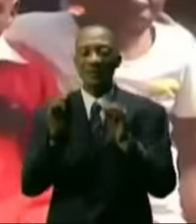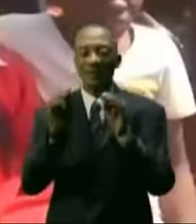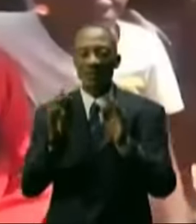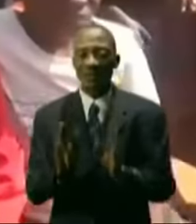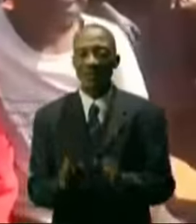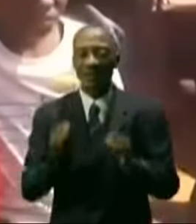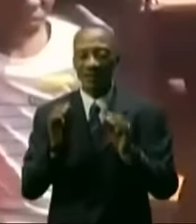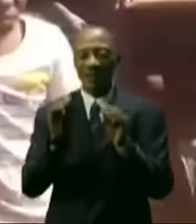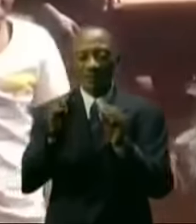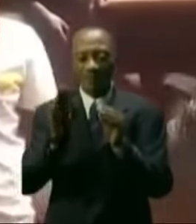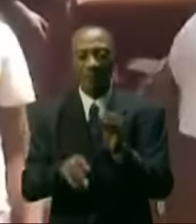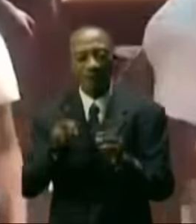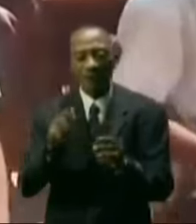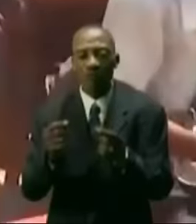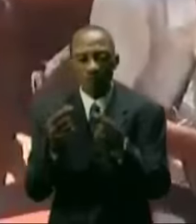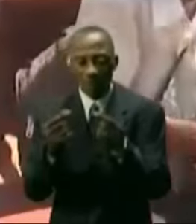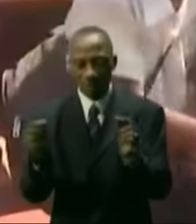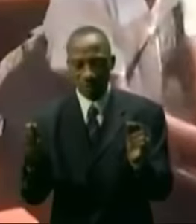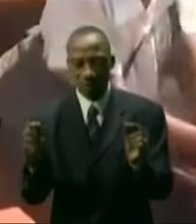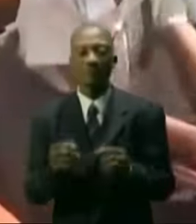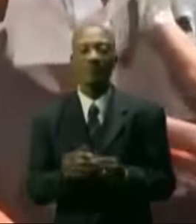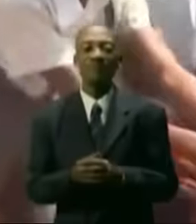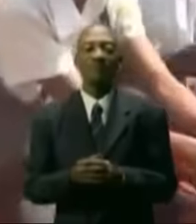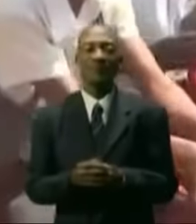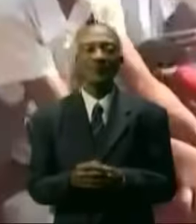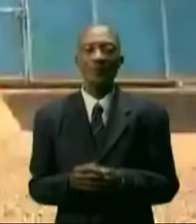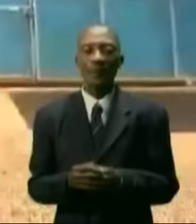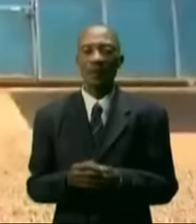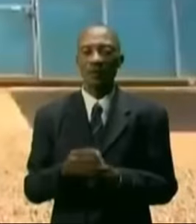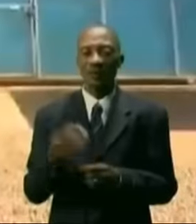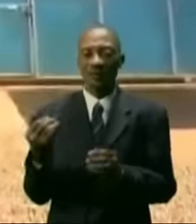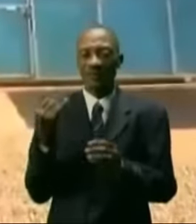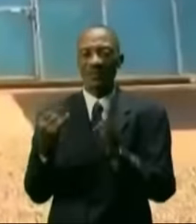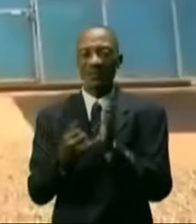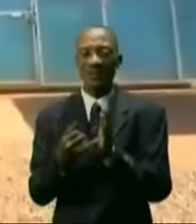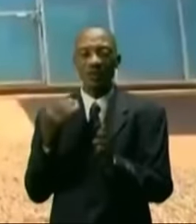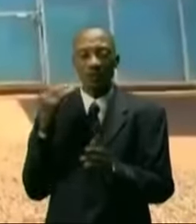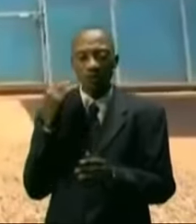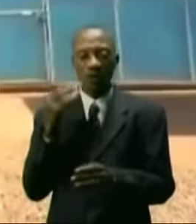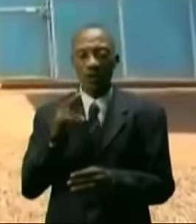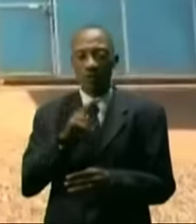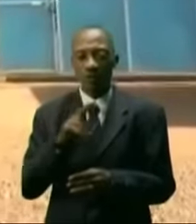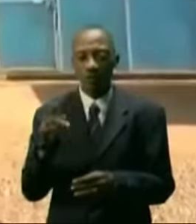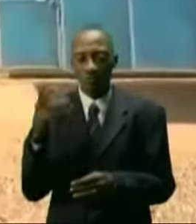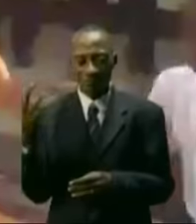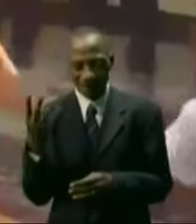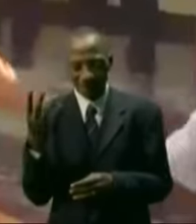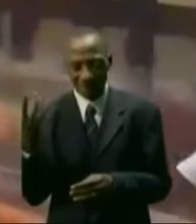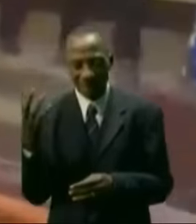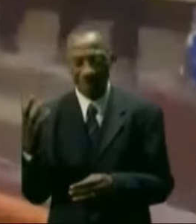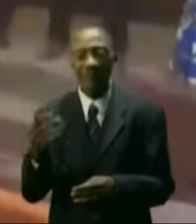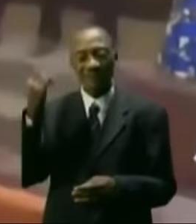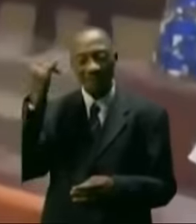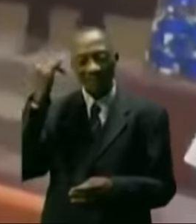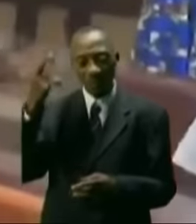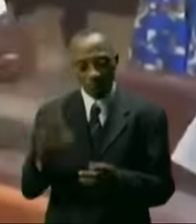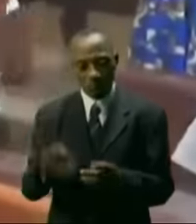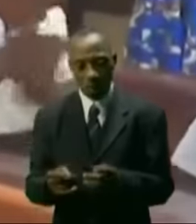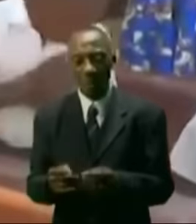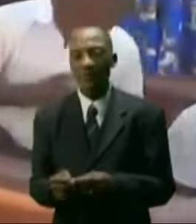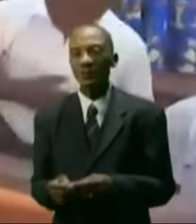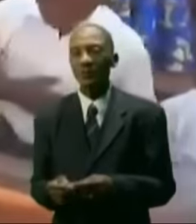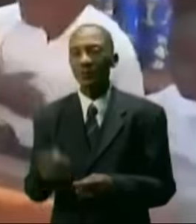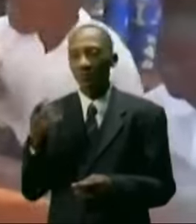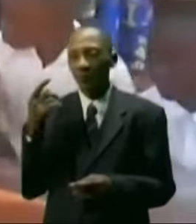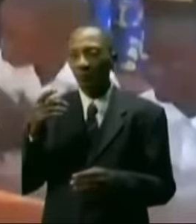a doté jeudi 6 juin 2024 certains établissements scolaires de sa juridiction en bancs scolaires. C'est le